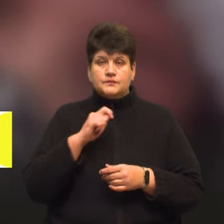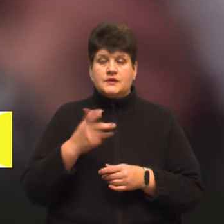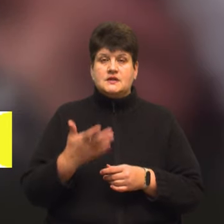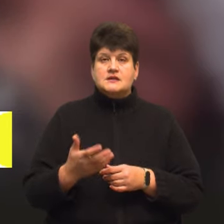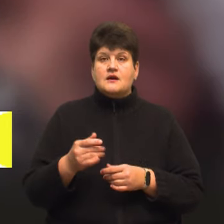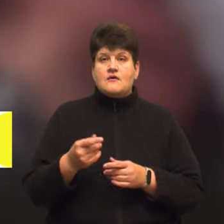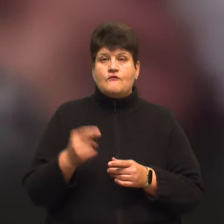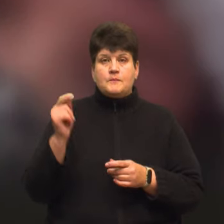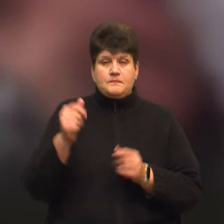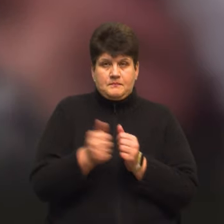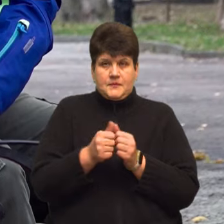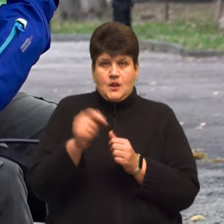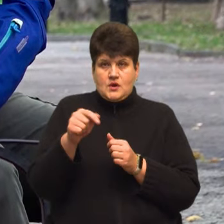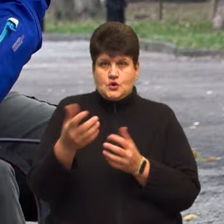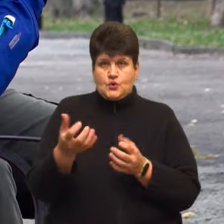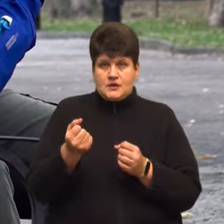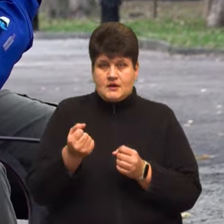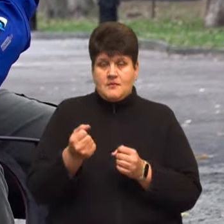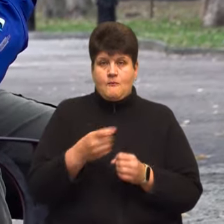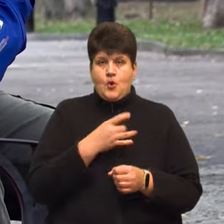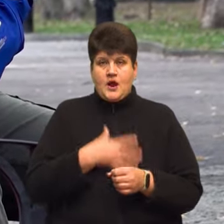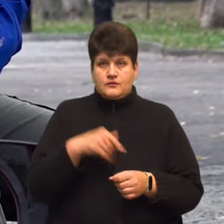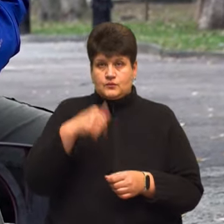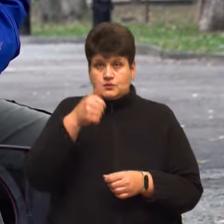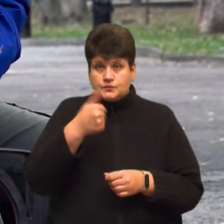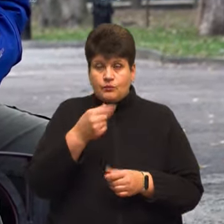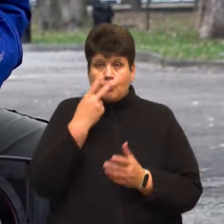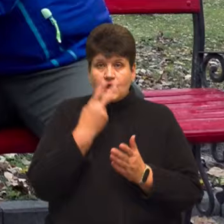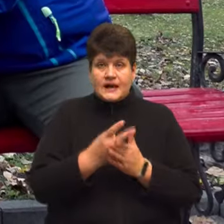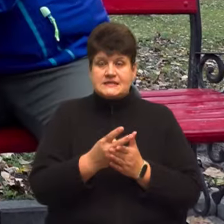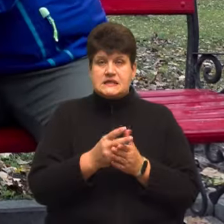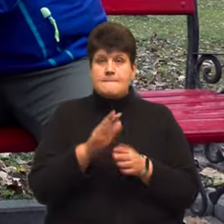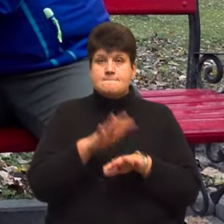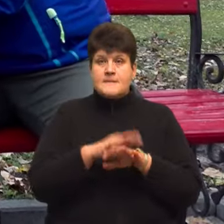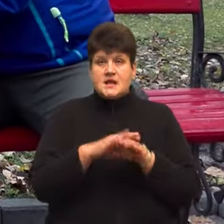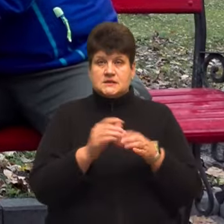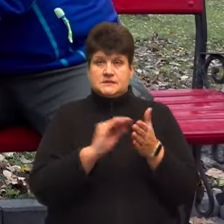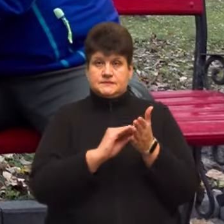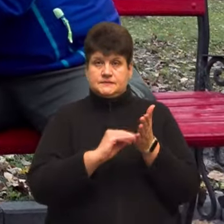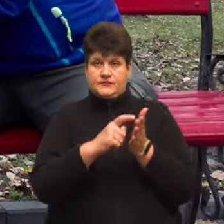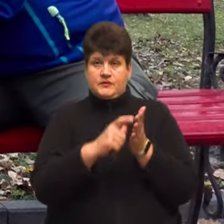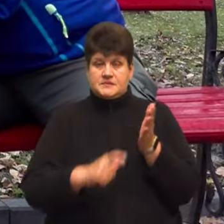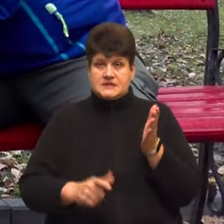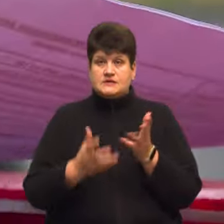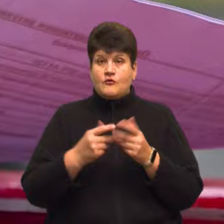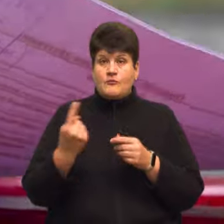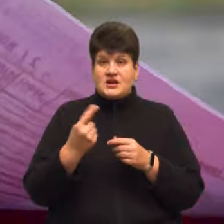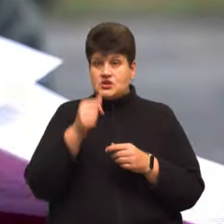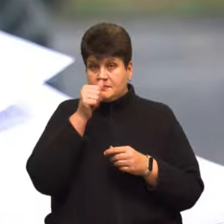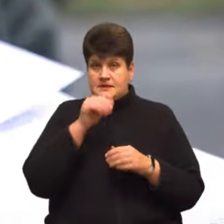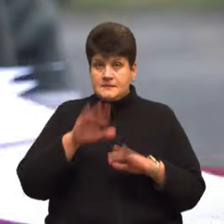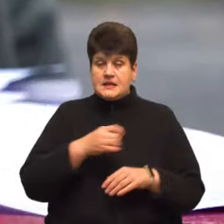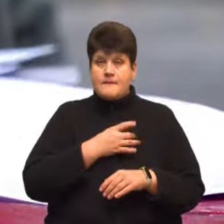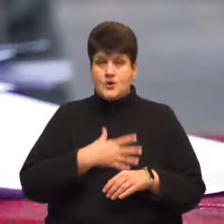луганськом отримав поранення Максим жоров показує банків виписки з власного рахунку каже в перші місяці після поранення